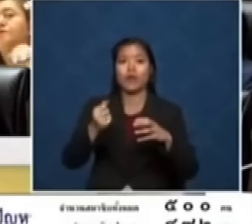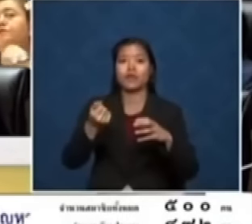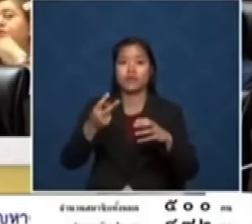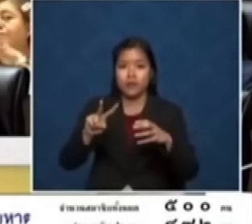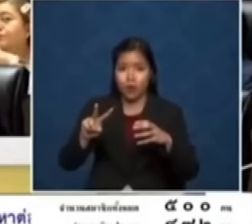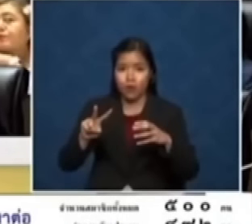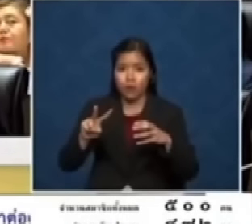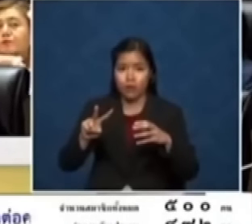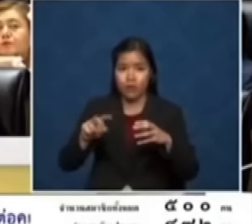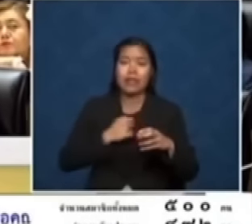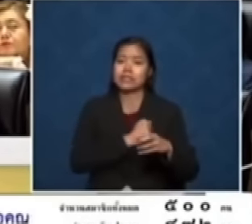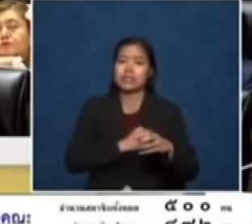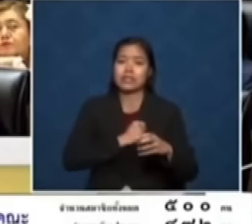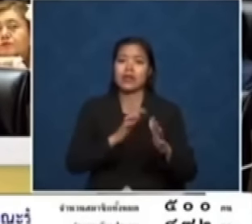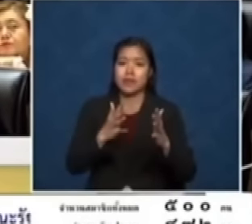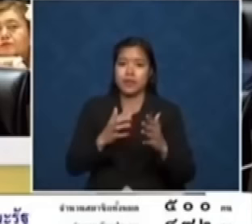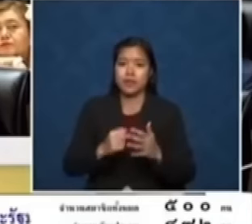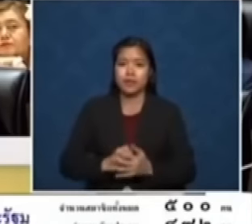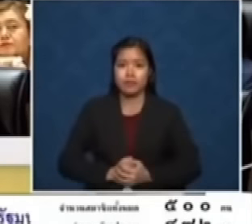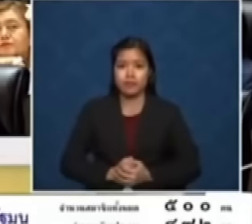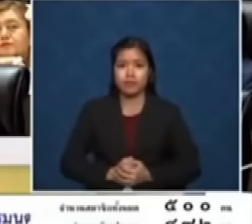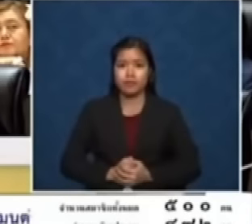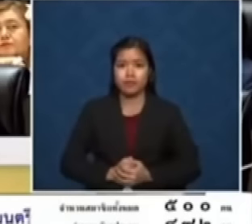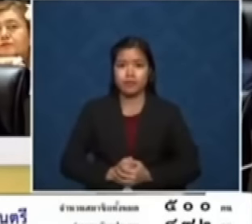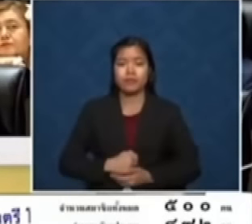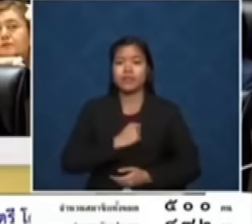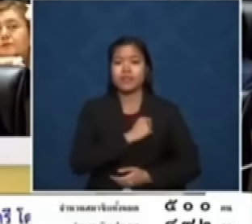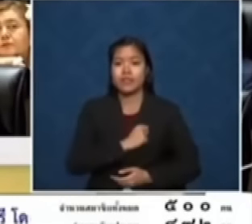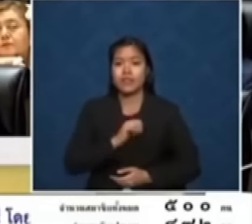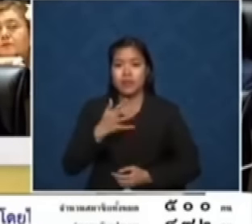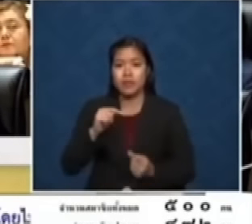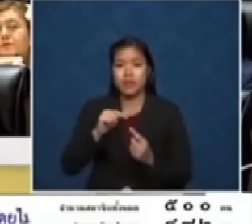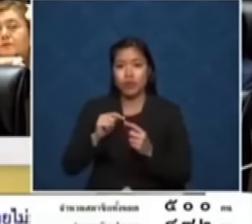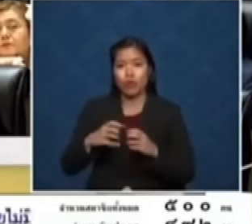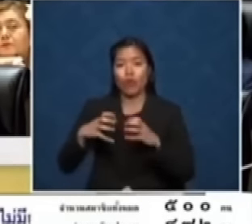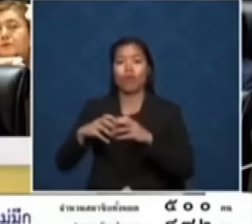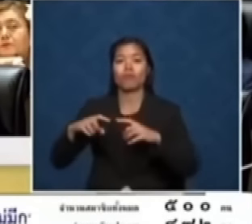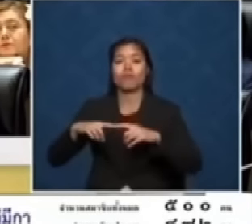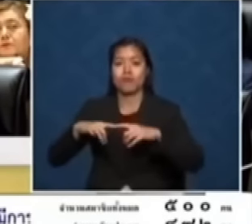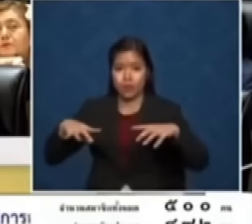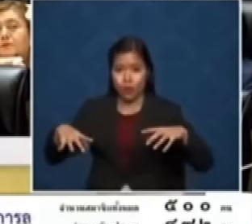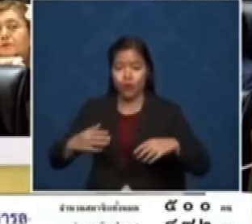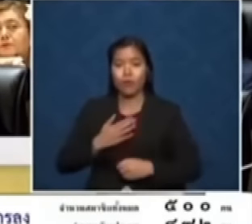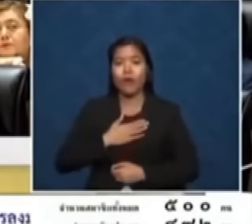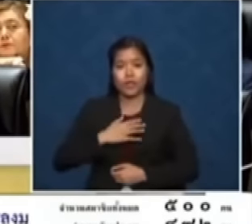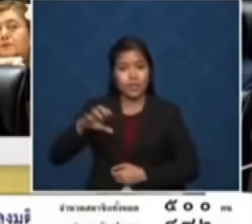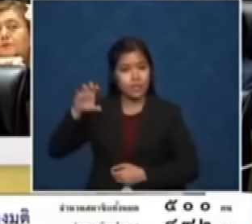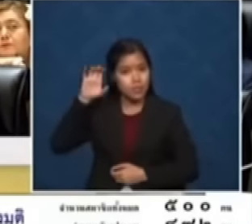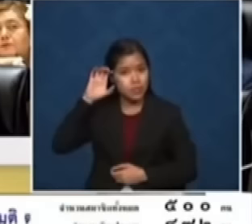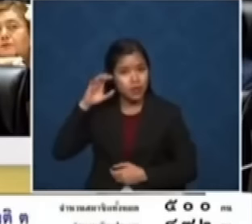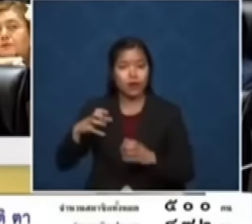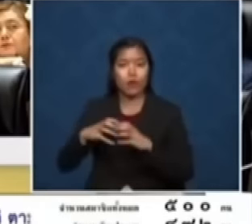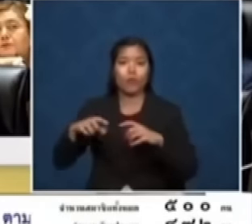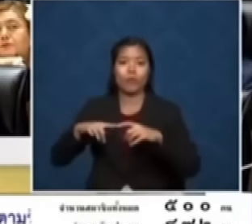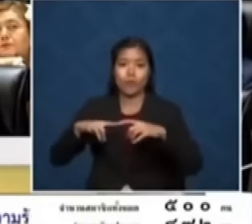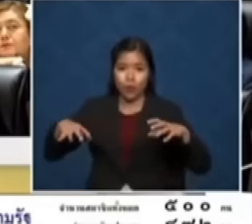ที่เกิดขึ้นกับพรรคก้าวไกลคือการยุบพรรคหรือไม่ยุบพรรคเนี่ยเราไม่รู้หรอกไม่ได้ทำให้การเดินทางประเทศไทยเปลี่ยนไปเผลอๆคุณพิ